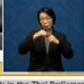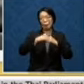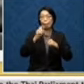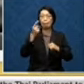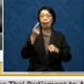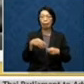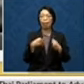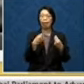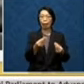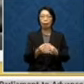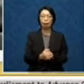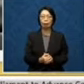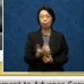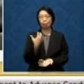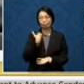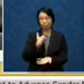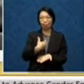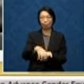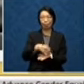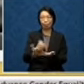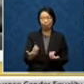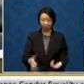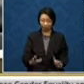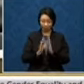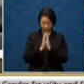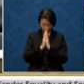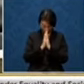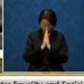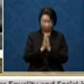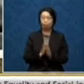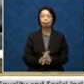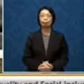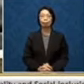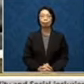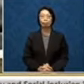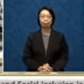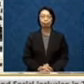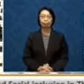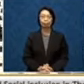ตามที่ดิฉันได้นำเรียนไปค่ะขอบพระคุณค่ะ ครับเชิญท่านประดิษฐ์สังขจายครับ